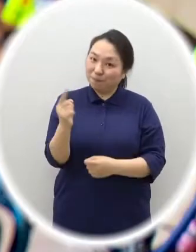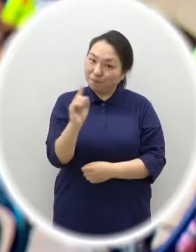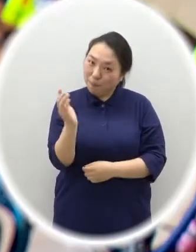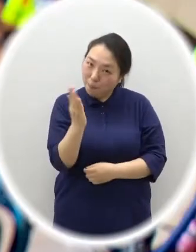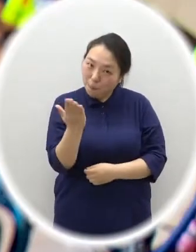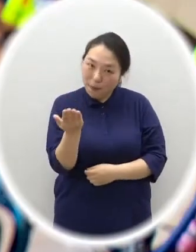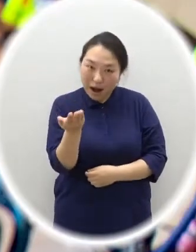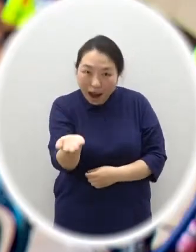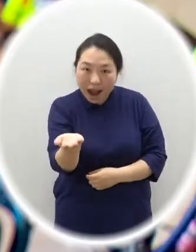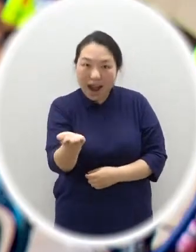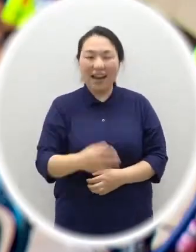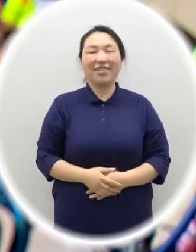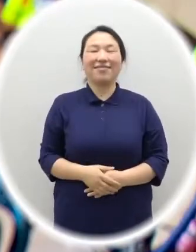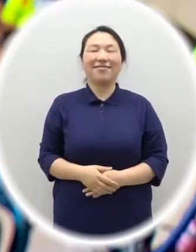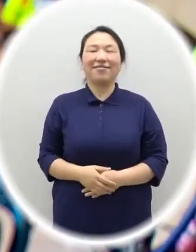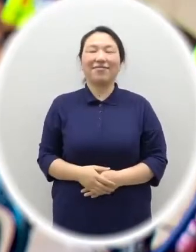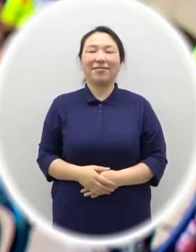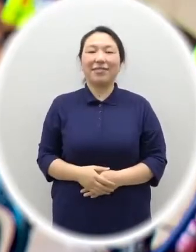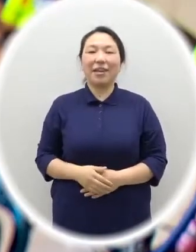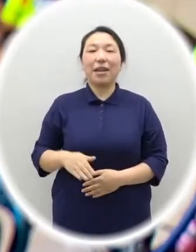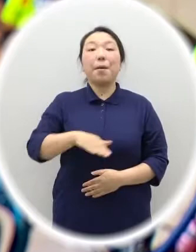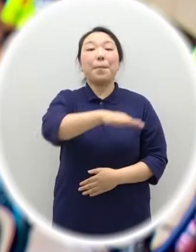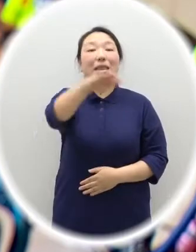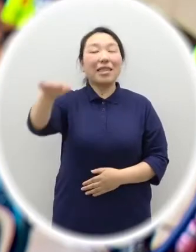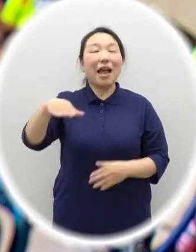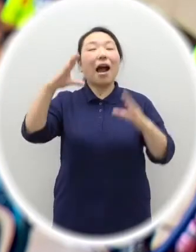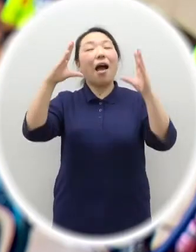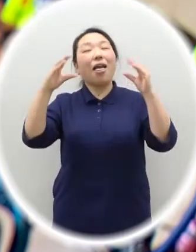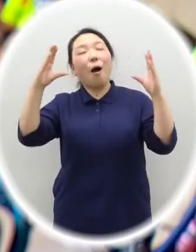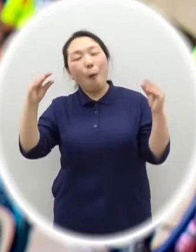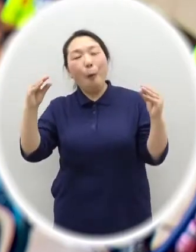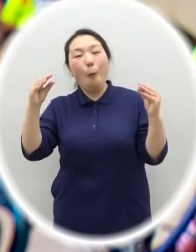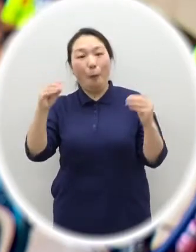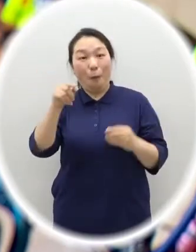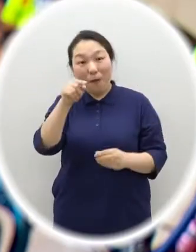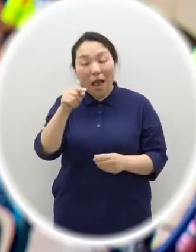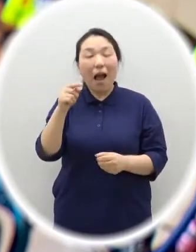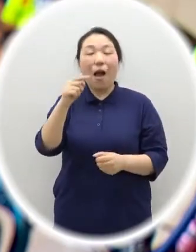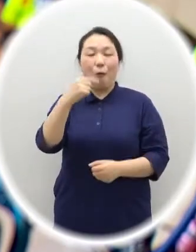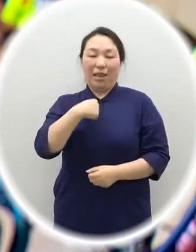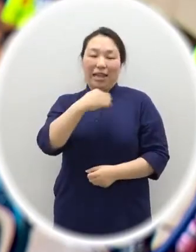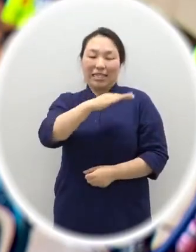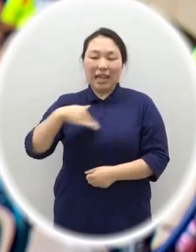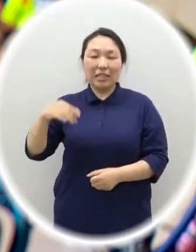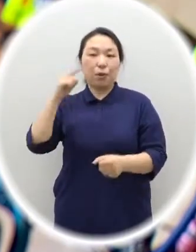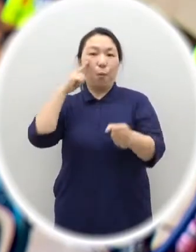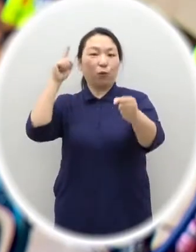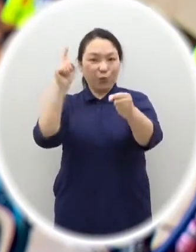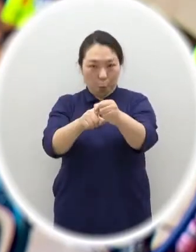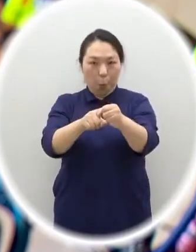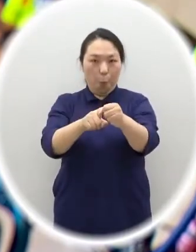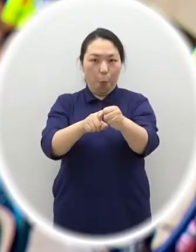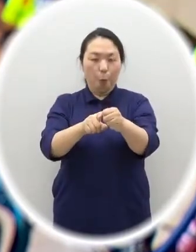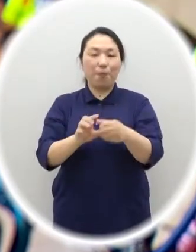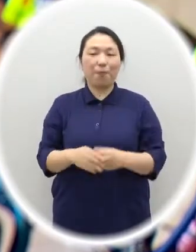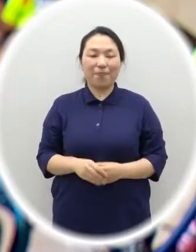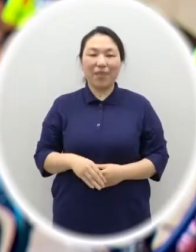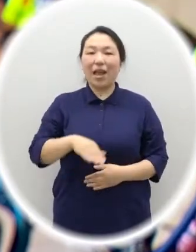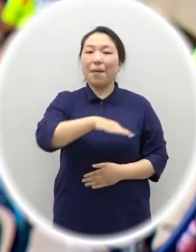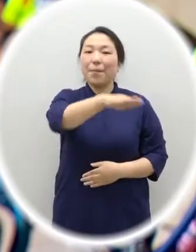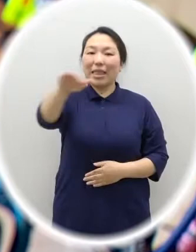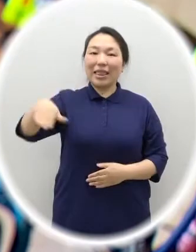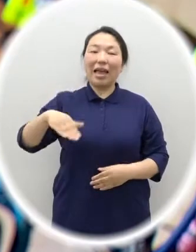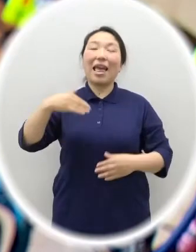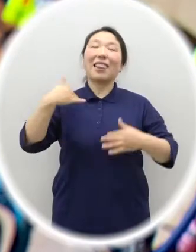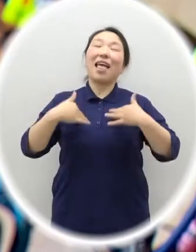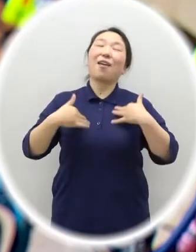みんながこう笑顔になるっていうところが私たちのゴール、目標になってますので、みんなで楽しく、